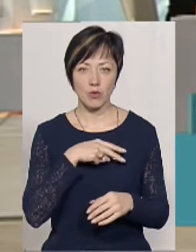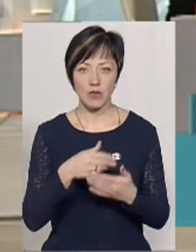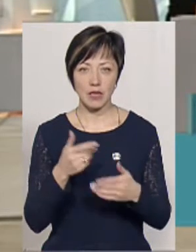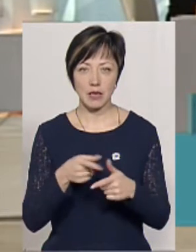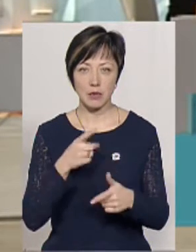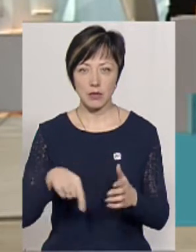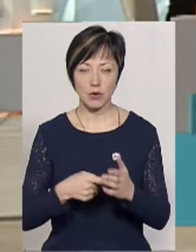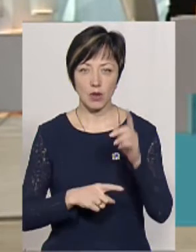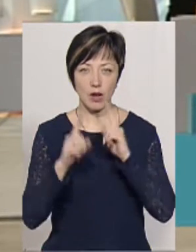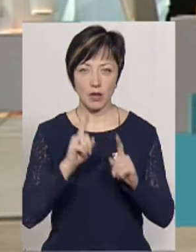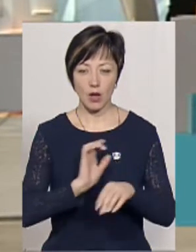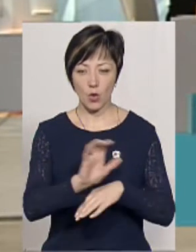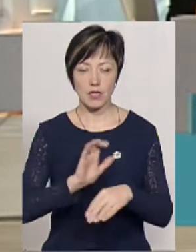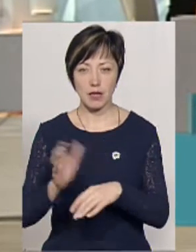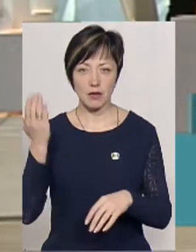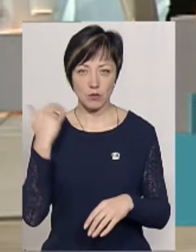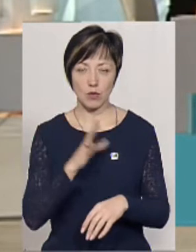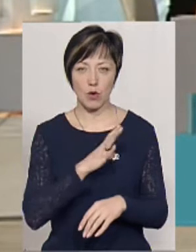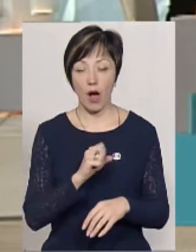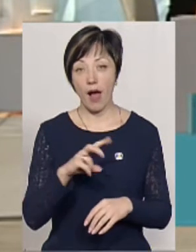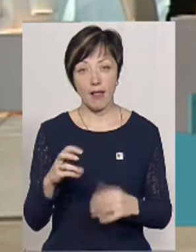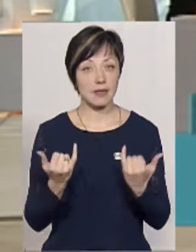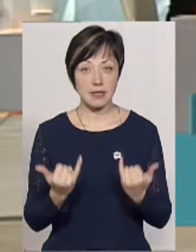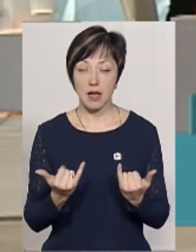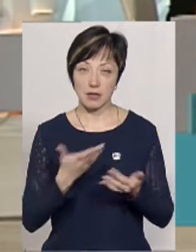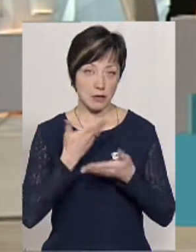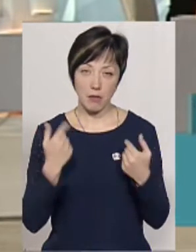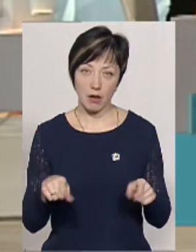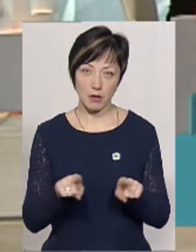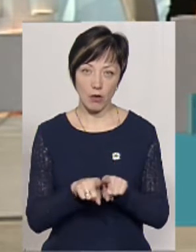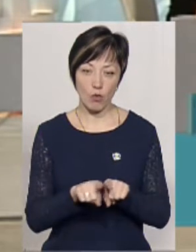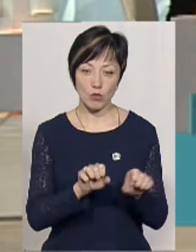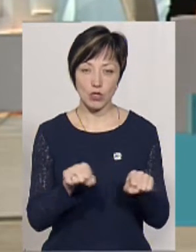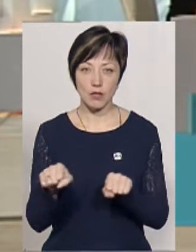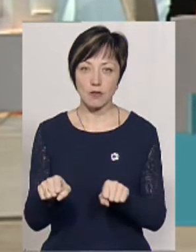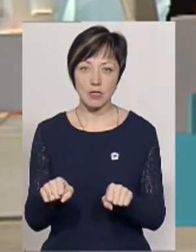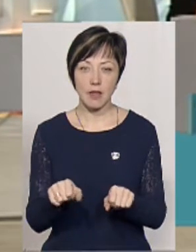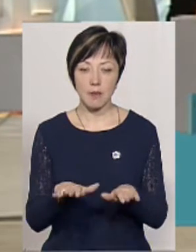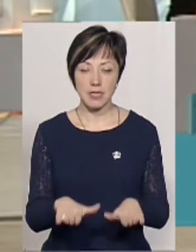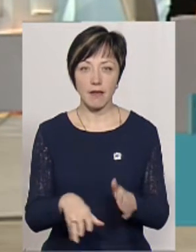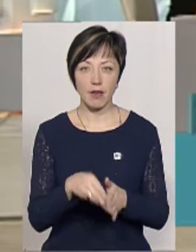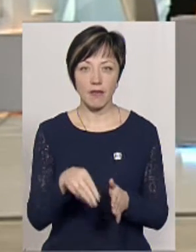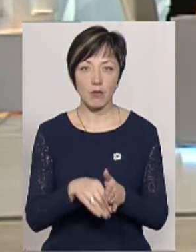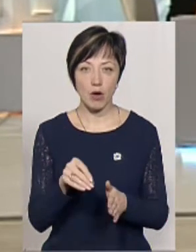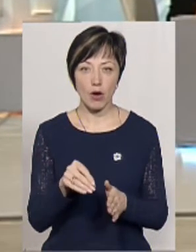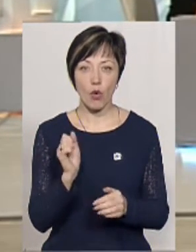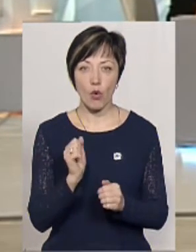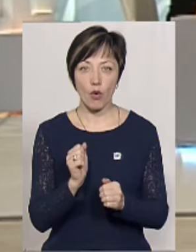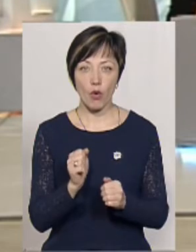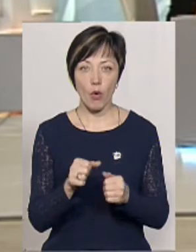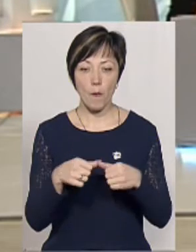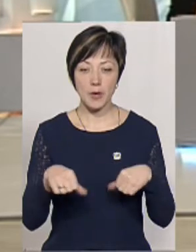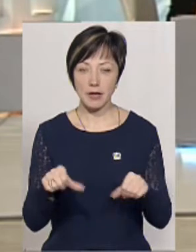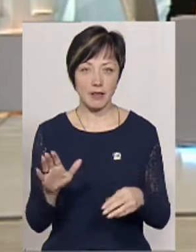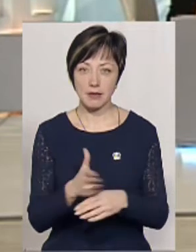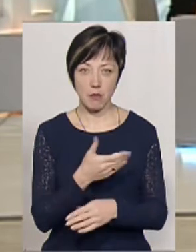від імені міської ради він розсилав тоді було ніби. Але зараз немає такого можливості, наприклад, навіть на місцевих виборах окружна комісія не